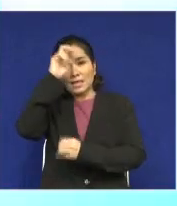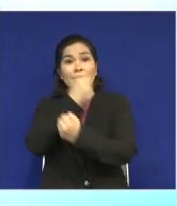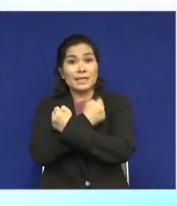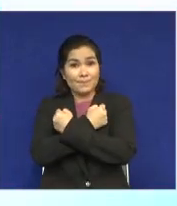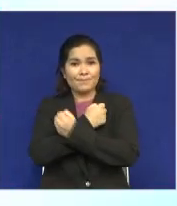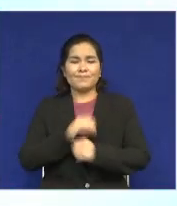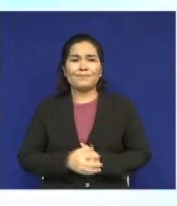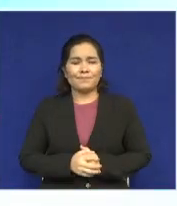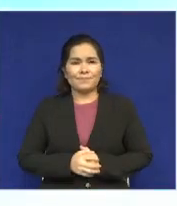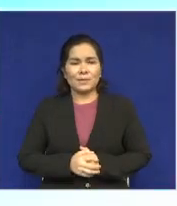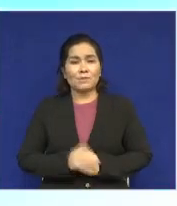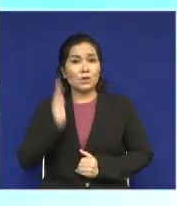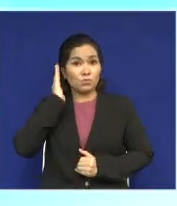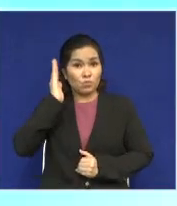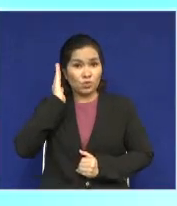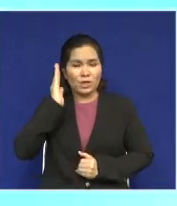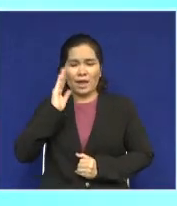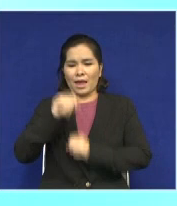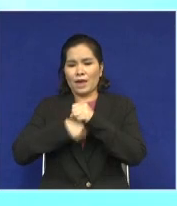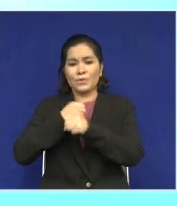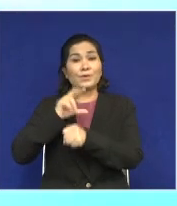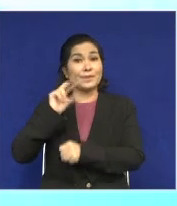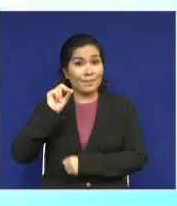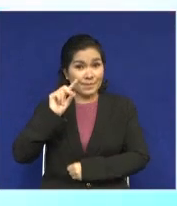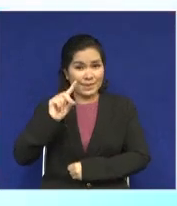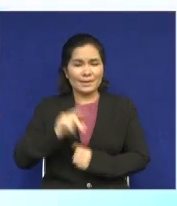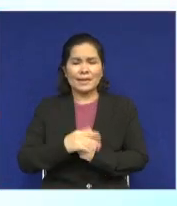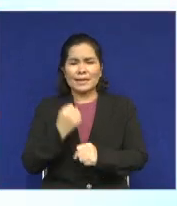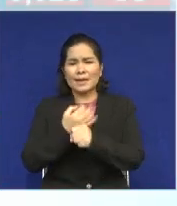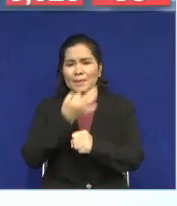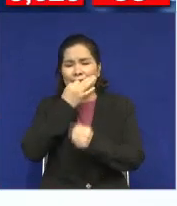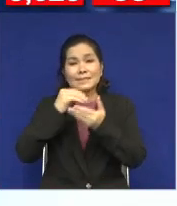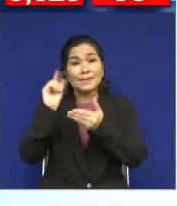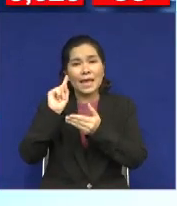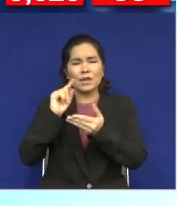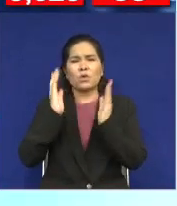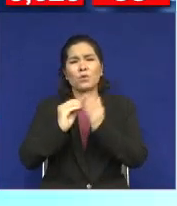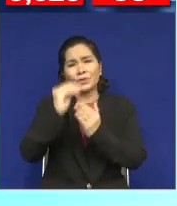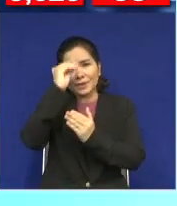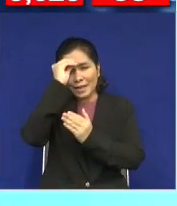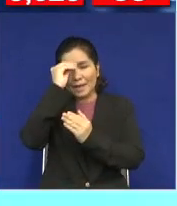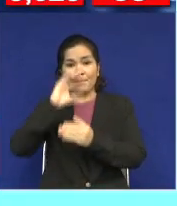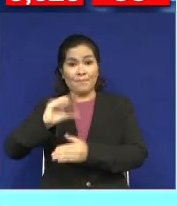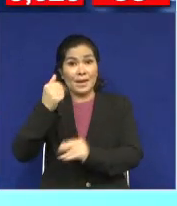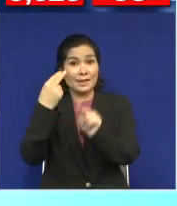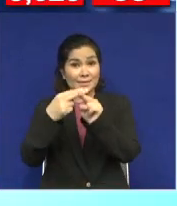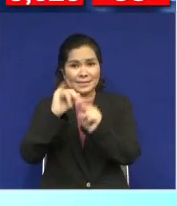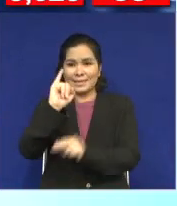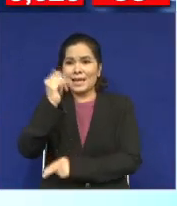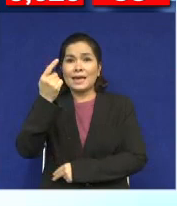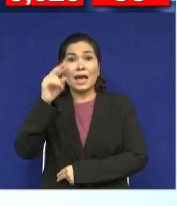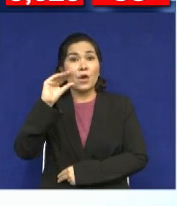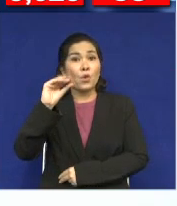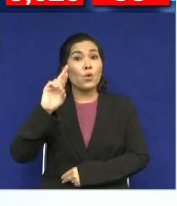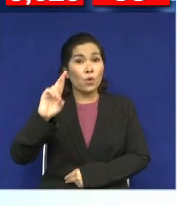รายที่1ค่ะเป็นเพศชายอายุ31ปีอาชีพนักศึกษานะคะเดินทางมาจากเมืองไคโรและรายที่2